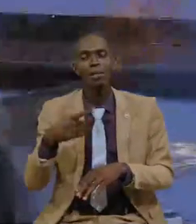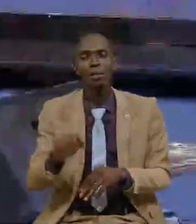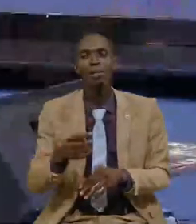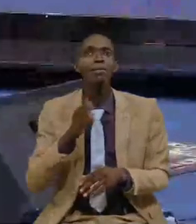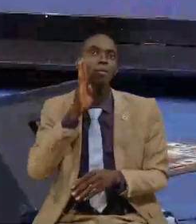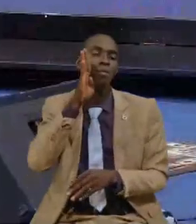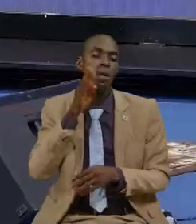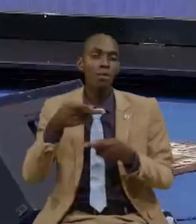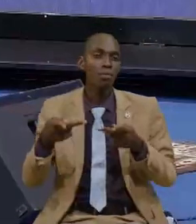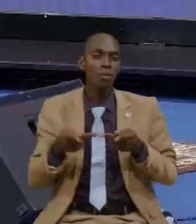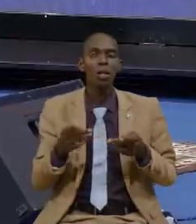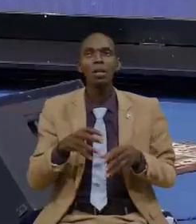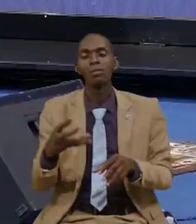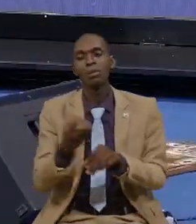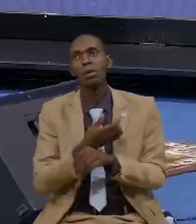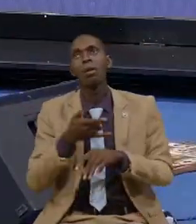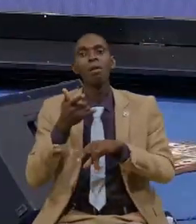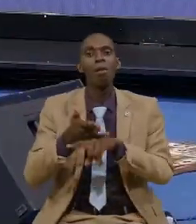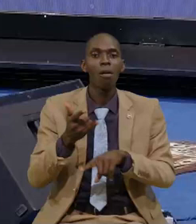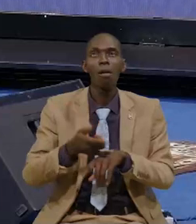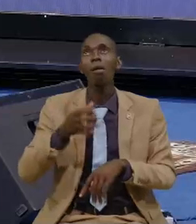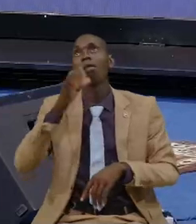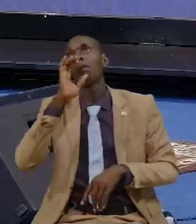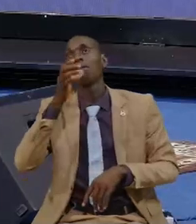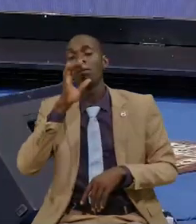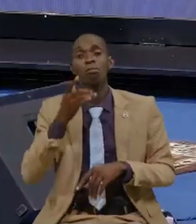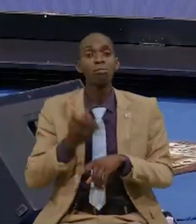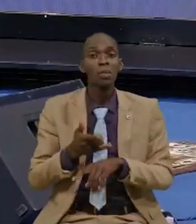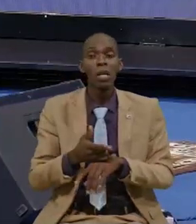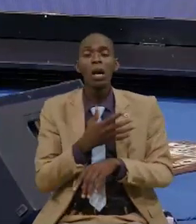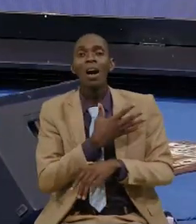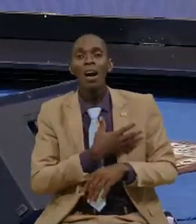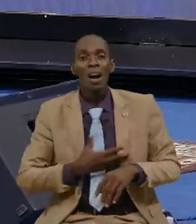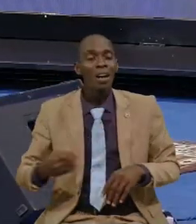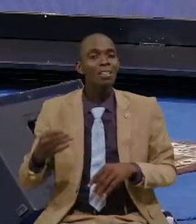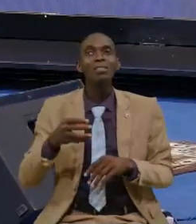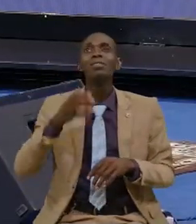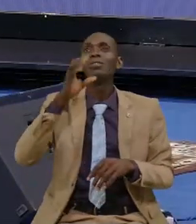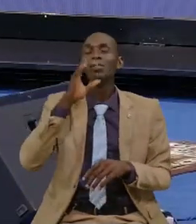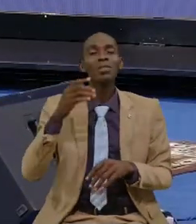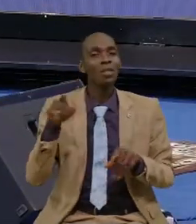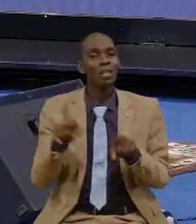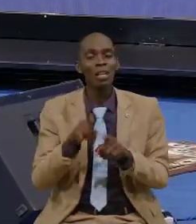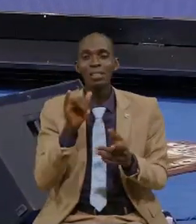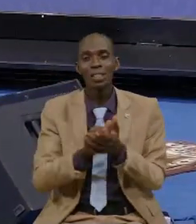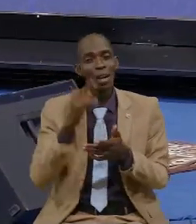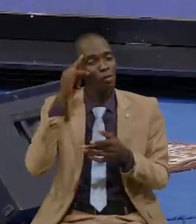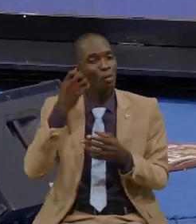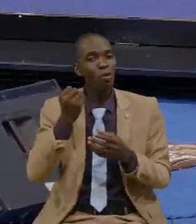ils passent au bistrot, ils boivent. C'est comme ça chaque mois. Cela est comme